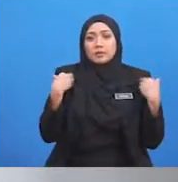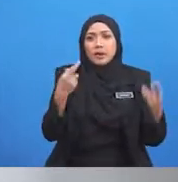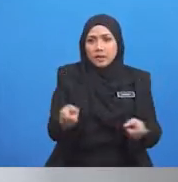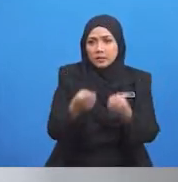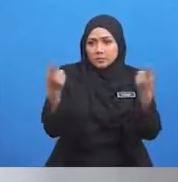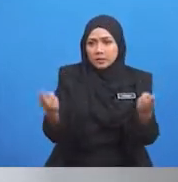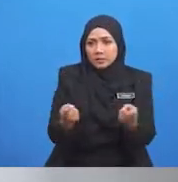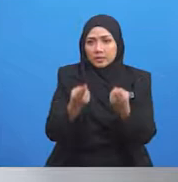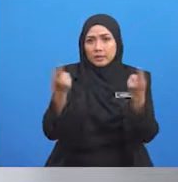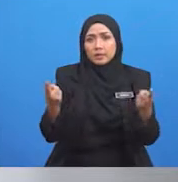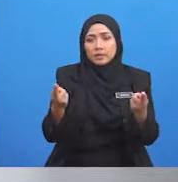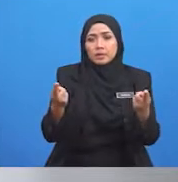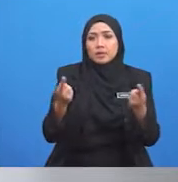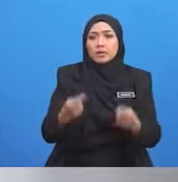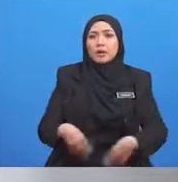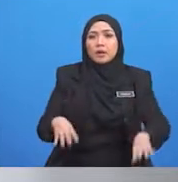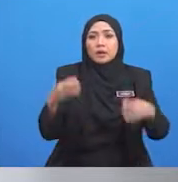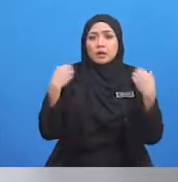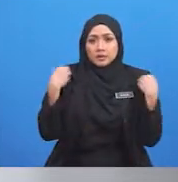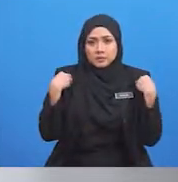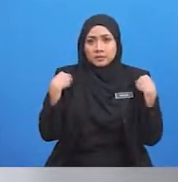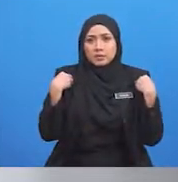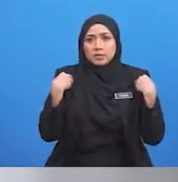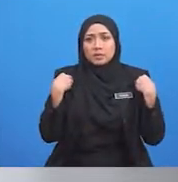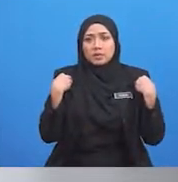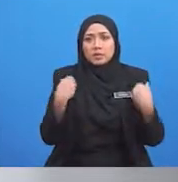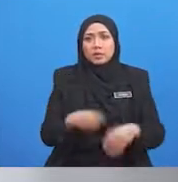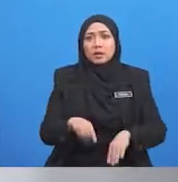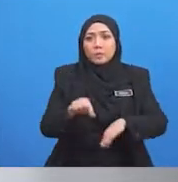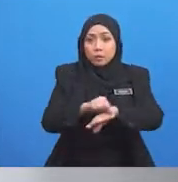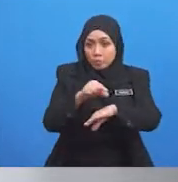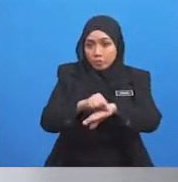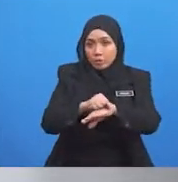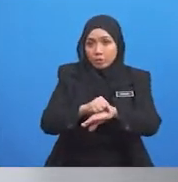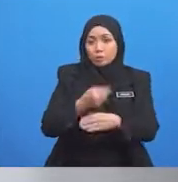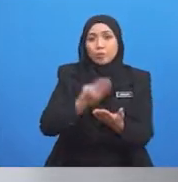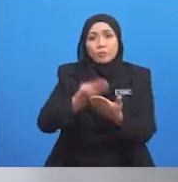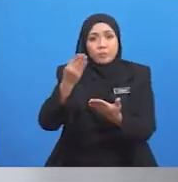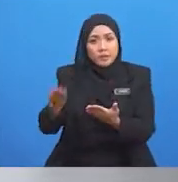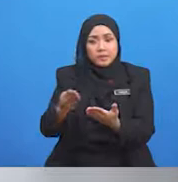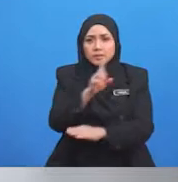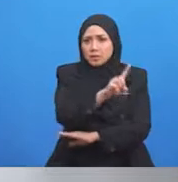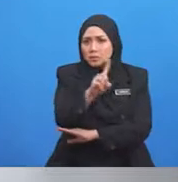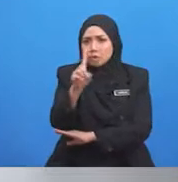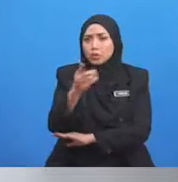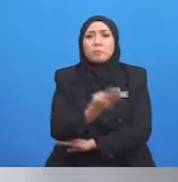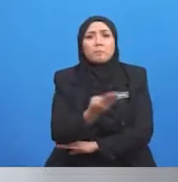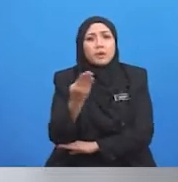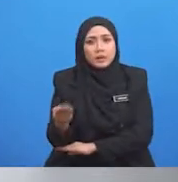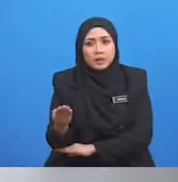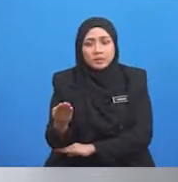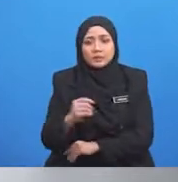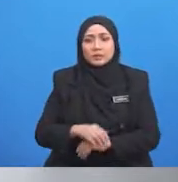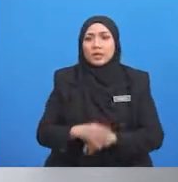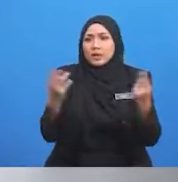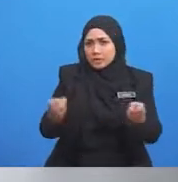rangsangan-rangsangan yang mempengaruhi pengguna untuk membeli sesuatu produk. Dan salah satu daripada rangsangan